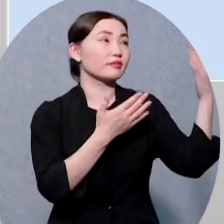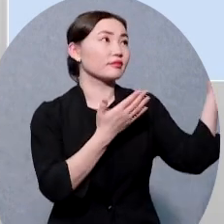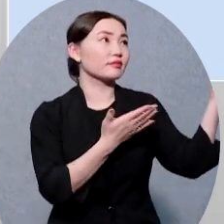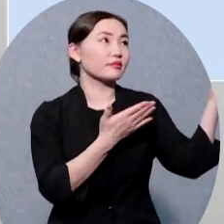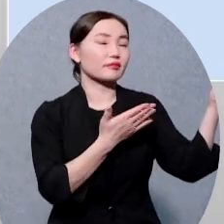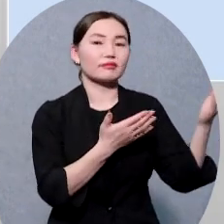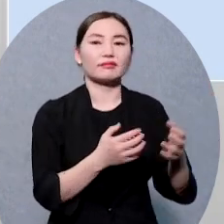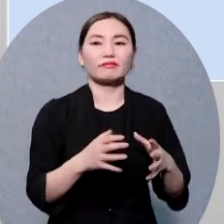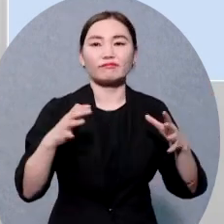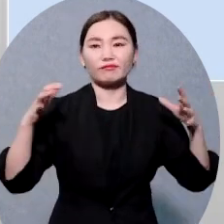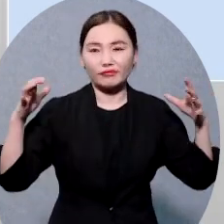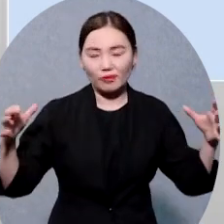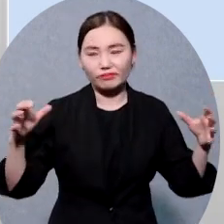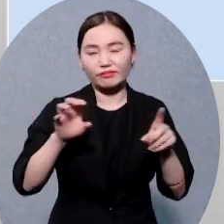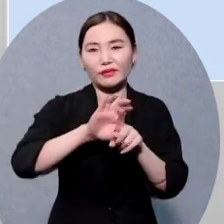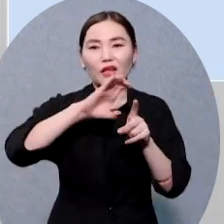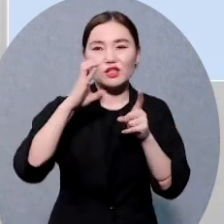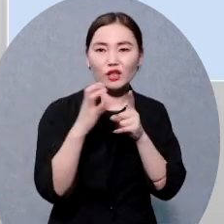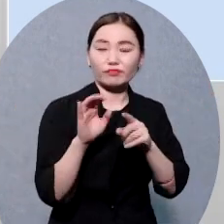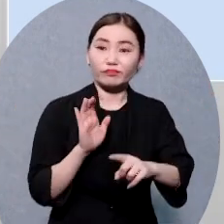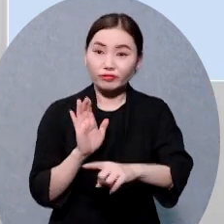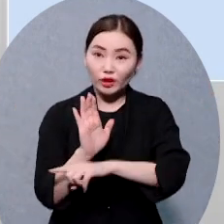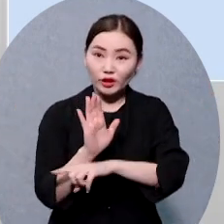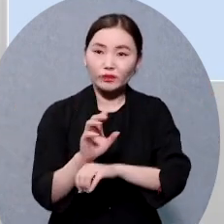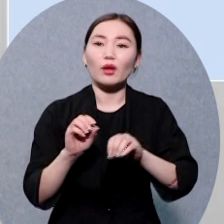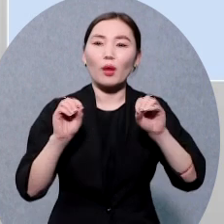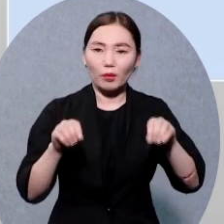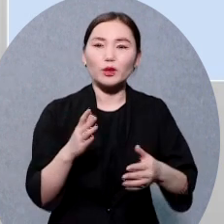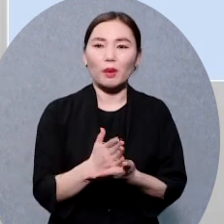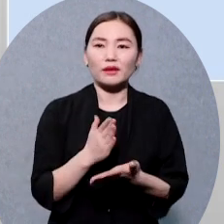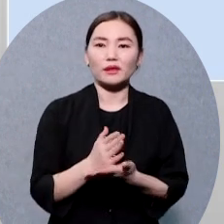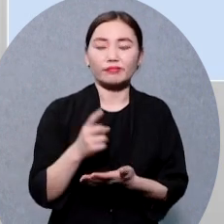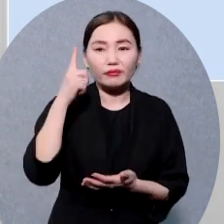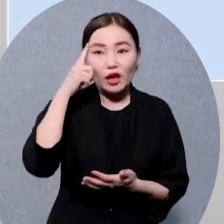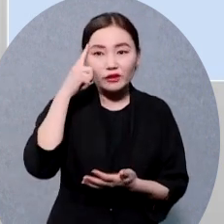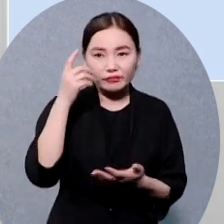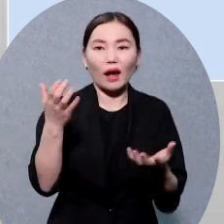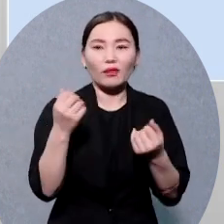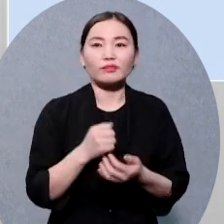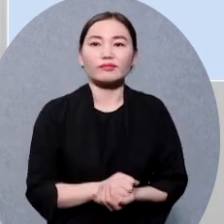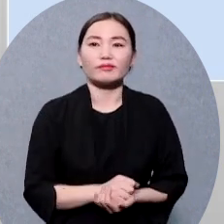Ийм одоо томоохон соёлын төлөөлөл болж байсан гэдгийг бас ойлгох хэрэгтэй.